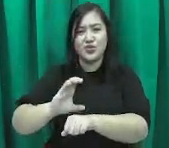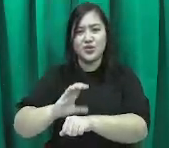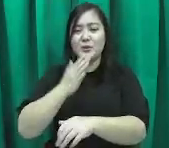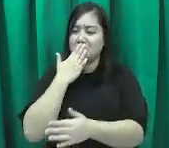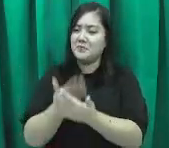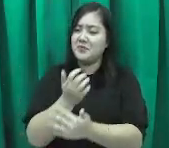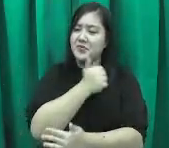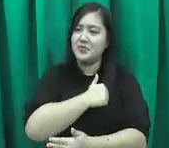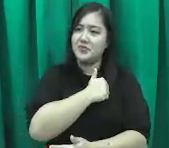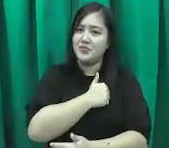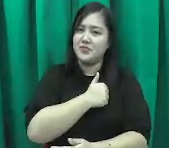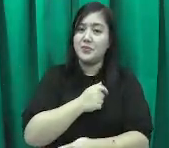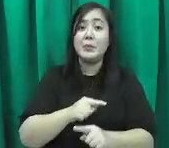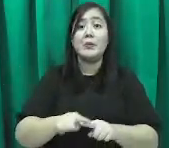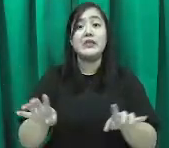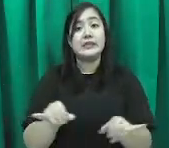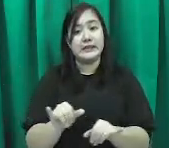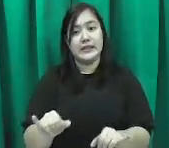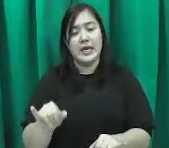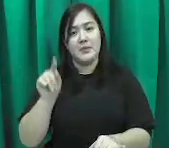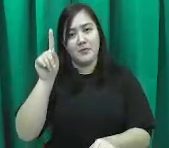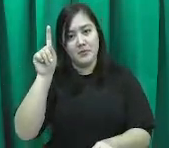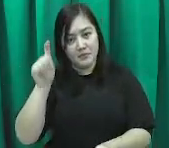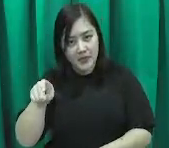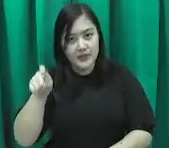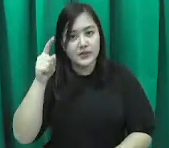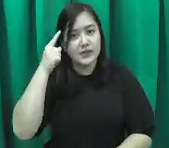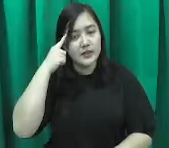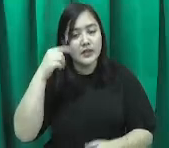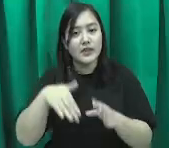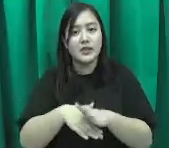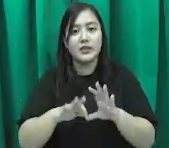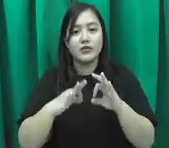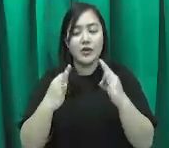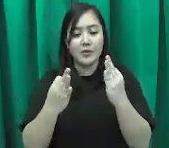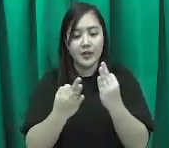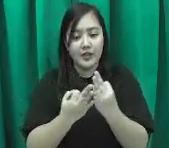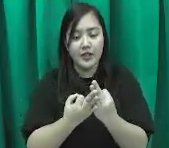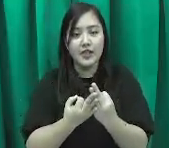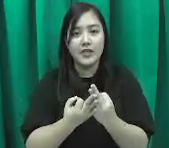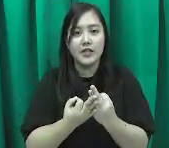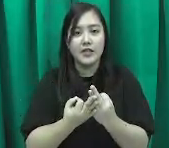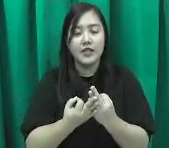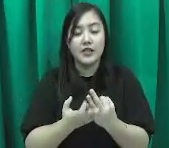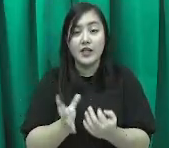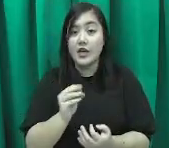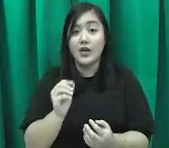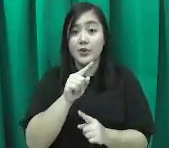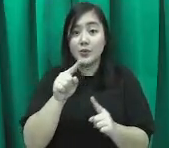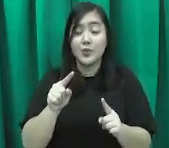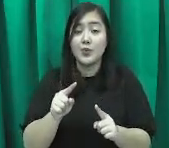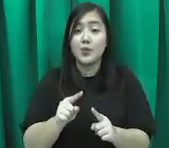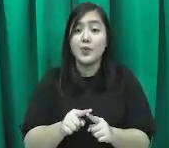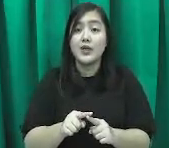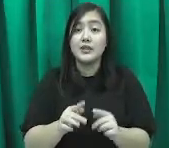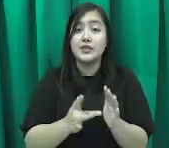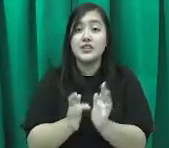more sa bahay. Kaya pag ang wala ang Panginoong Hesus Kristo sa'yo, Jesus Christ is not in your